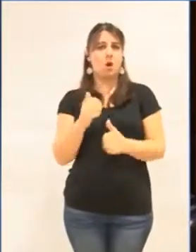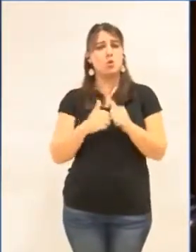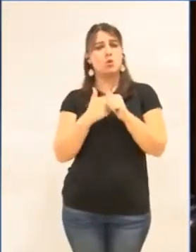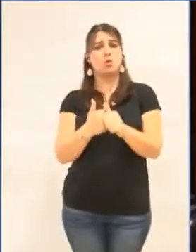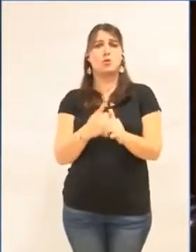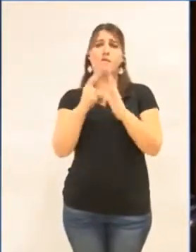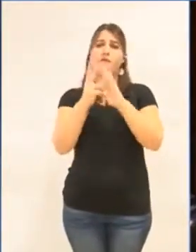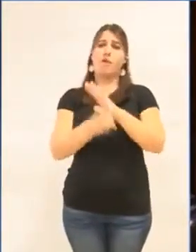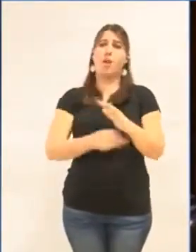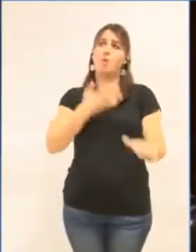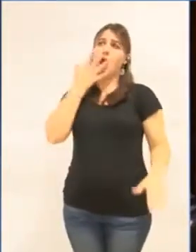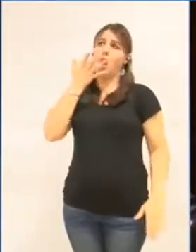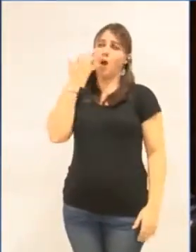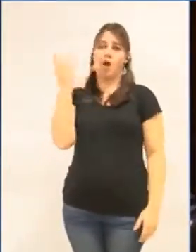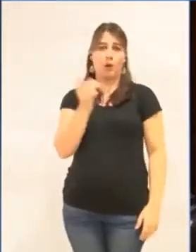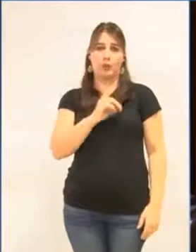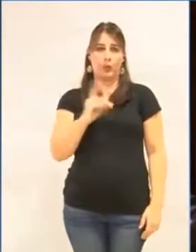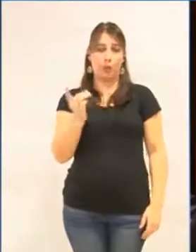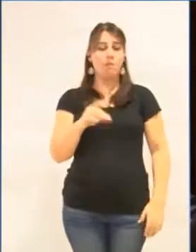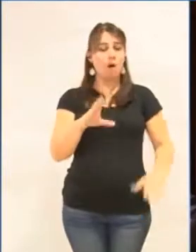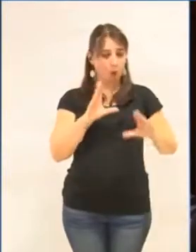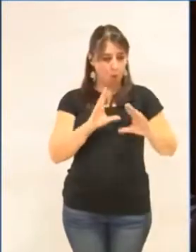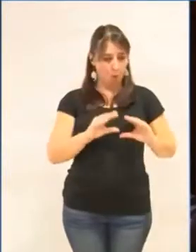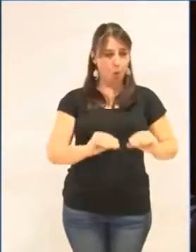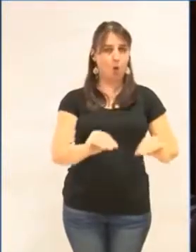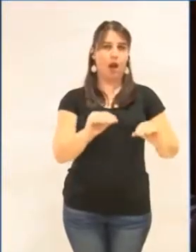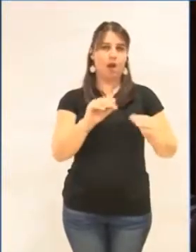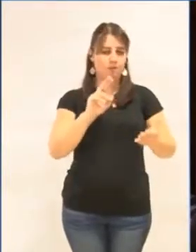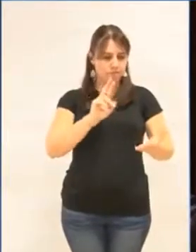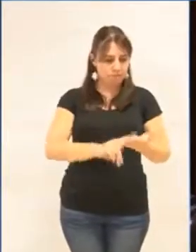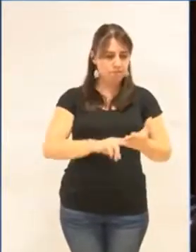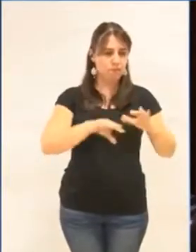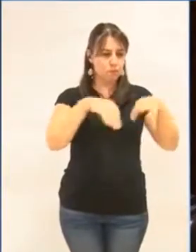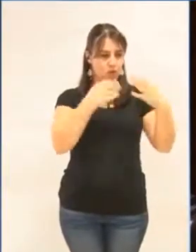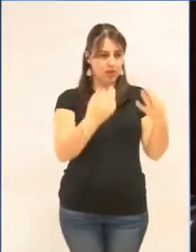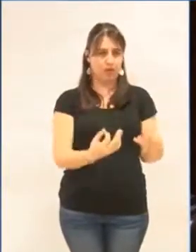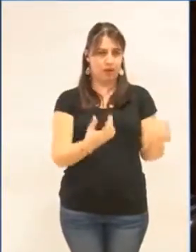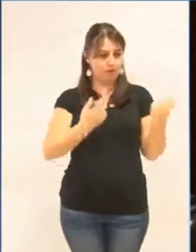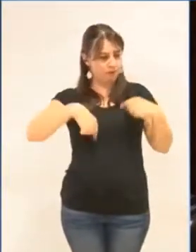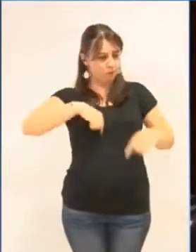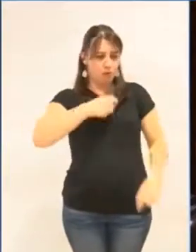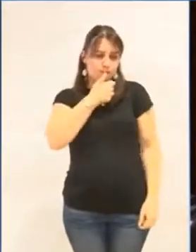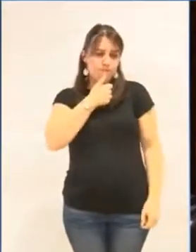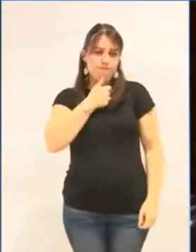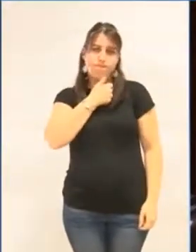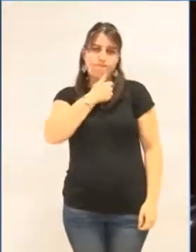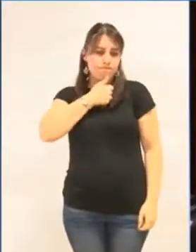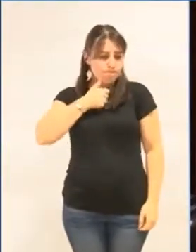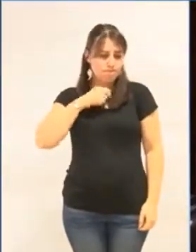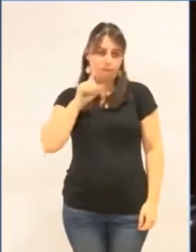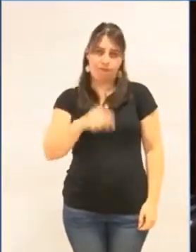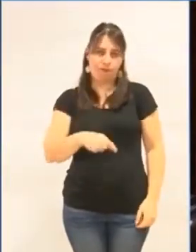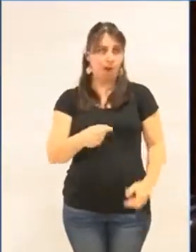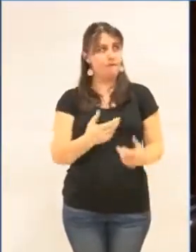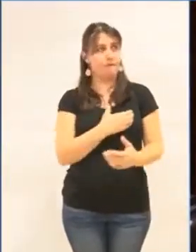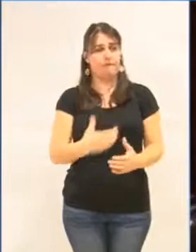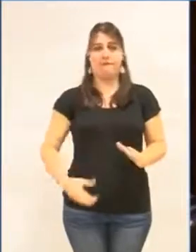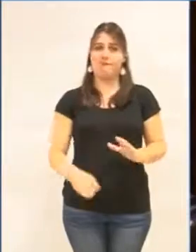langage, mais bien sur une réalité budgétaire qui s'impose à nous et qui est un des points faibles de la ville de